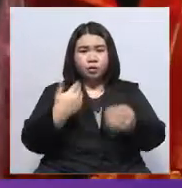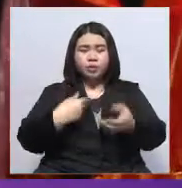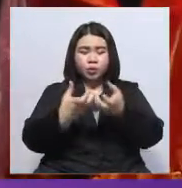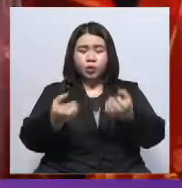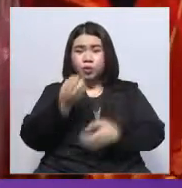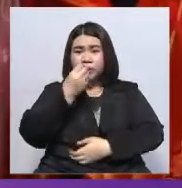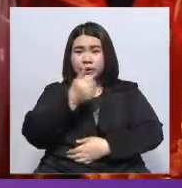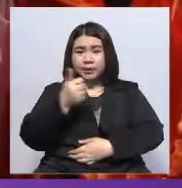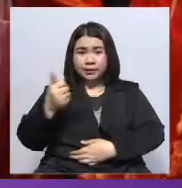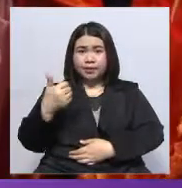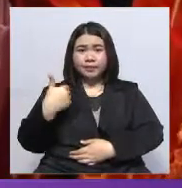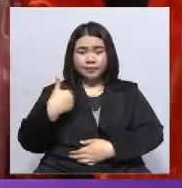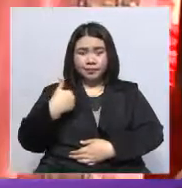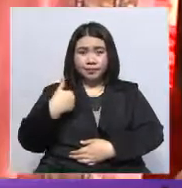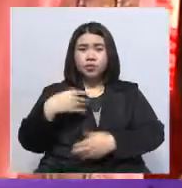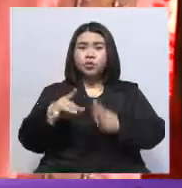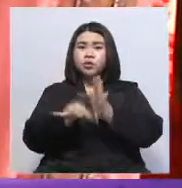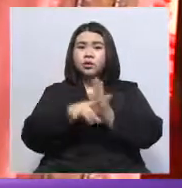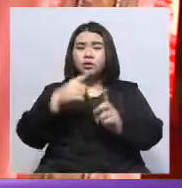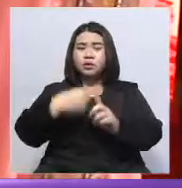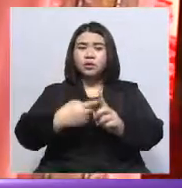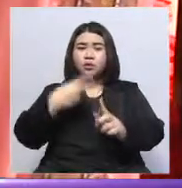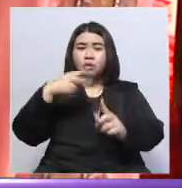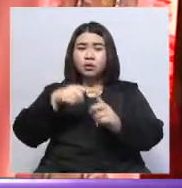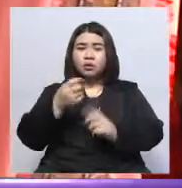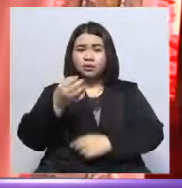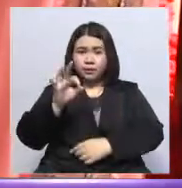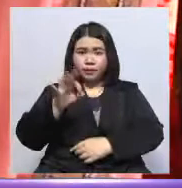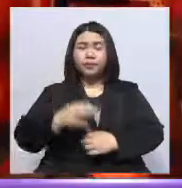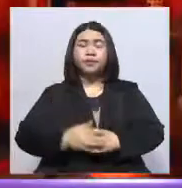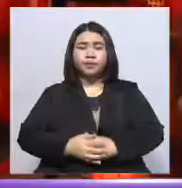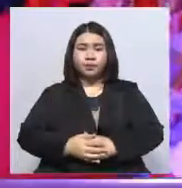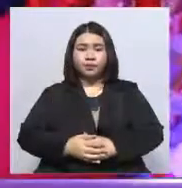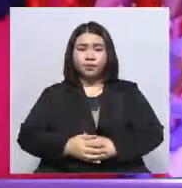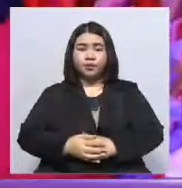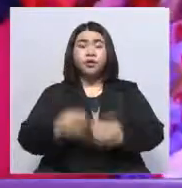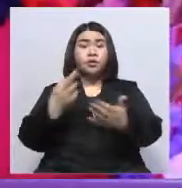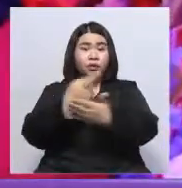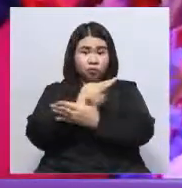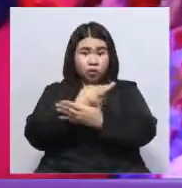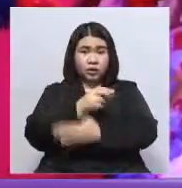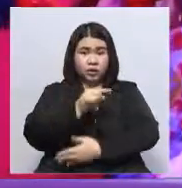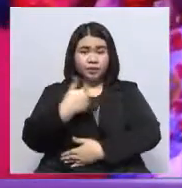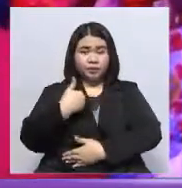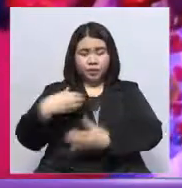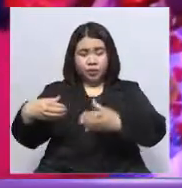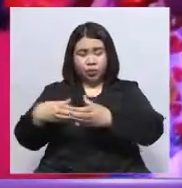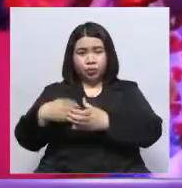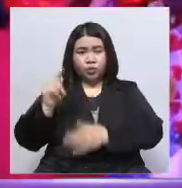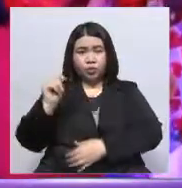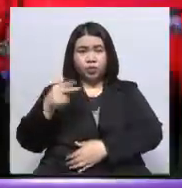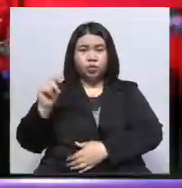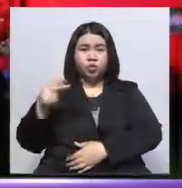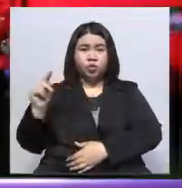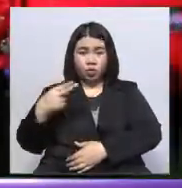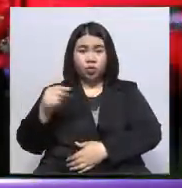คลงานจัดขึ้นไปจนถึงวันที่19กุมภาพันธ์ด้านจังหวัดราชบุรีร่วมกับการท่องเที่ยวแห่งประเทศไ